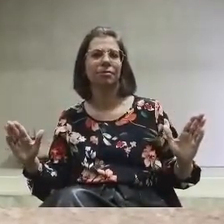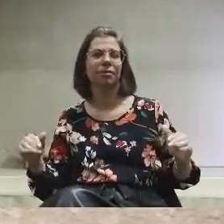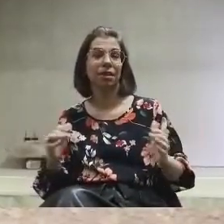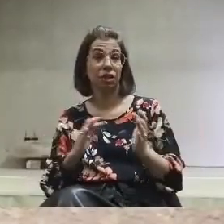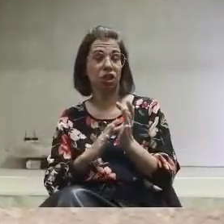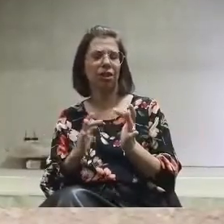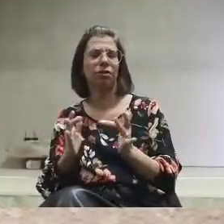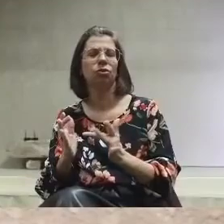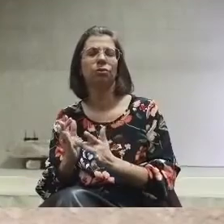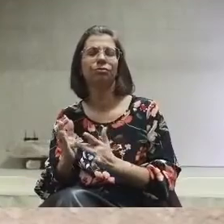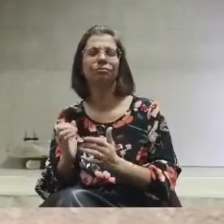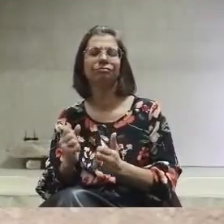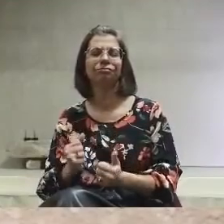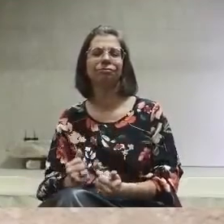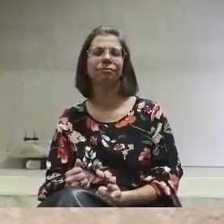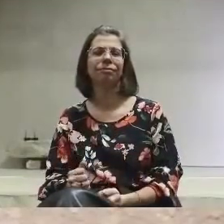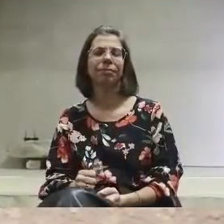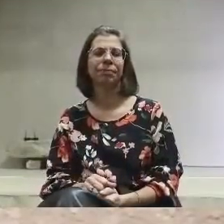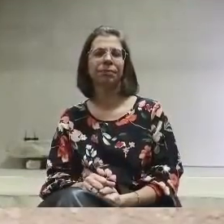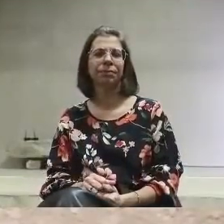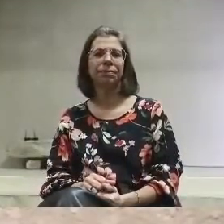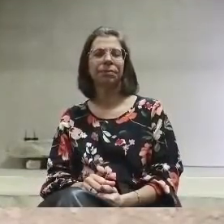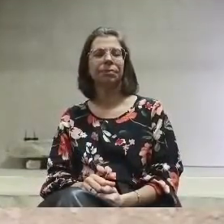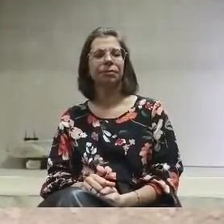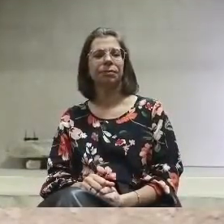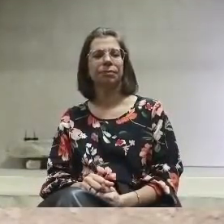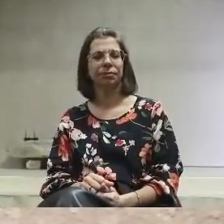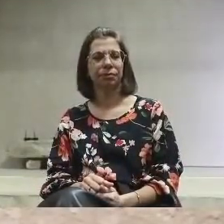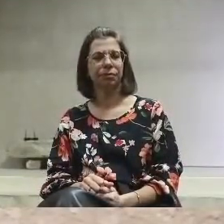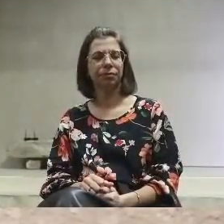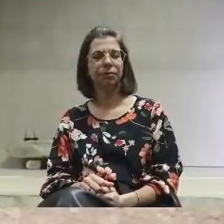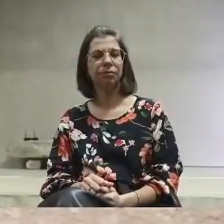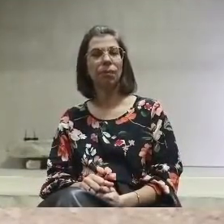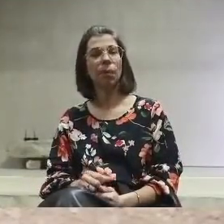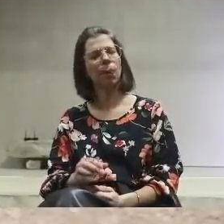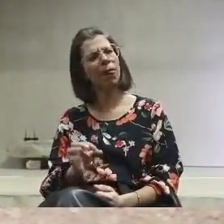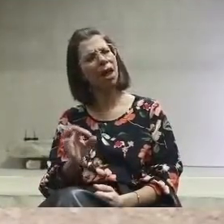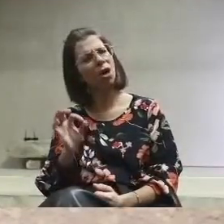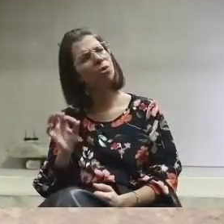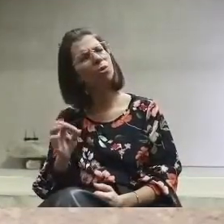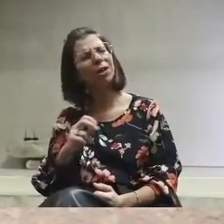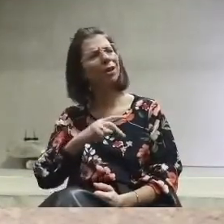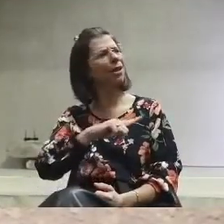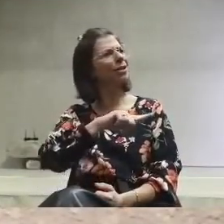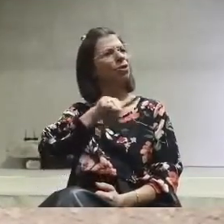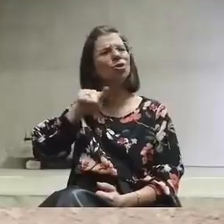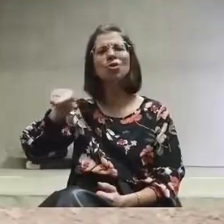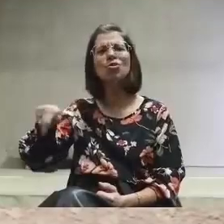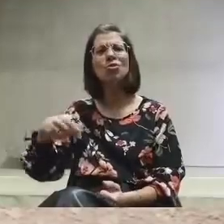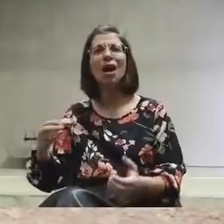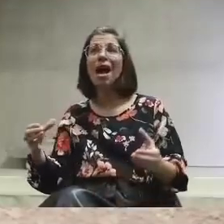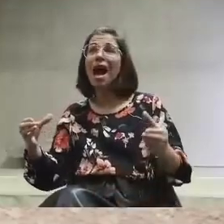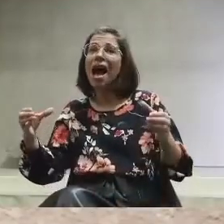tu crucifiais Jésus. Nous avons fait partie de ceux